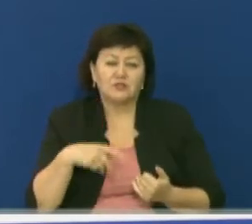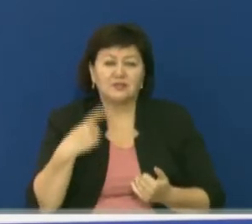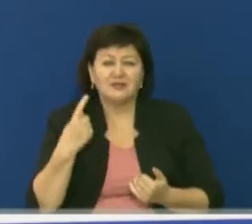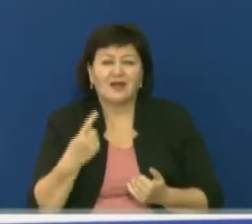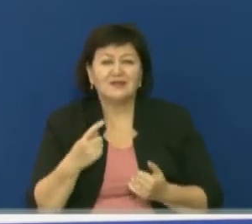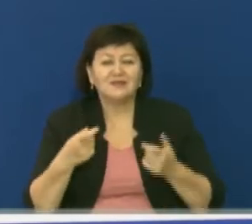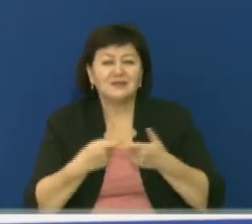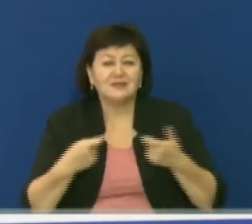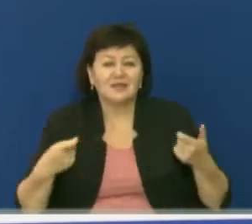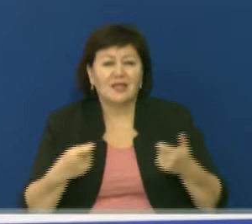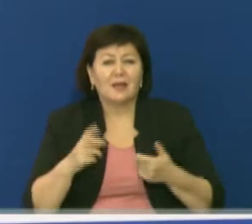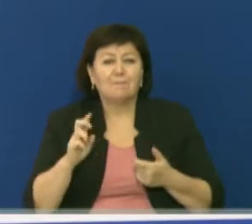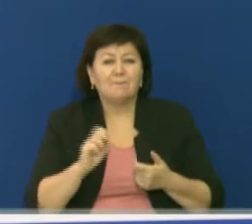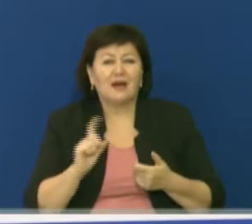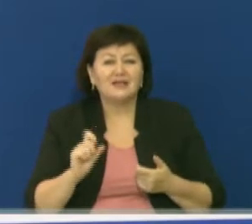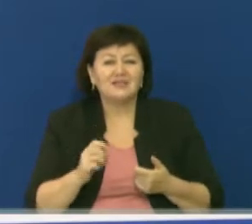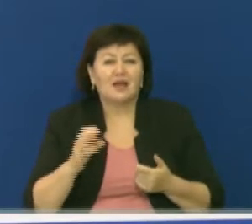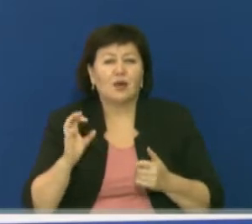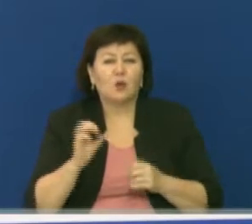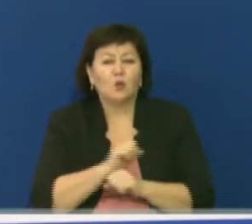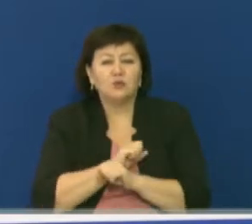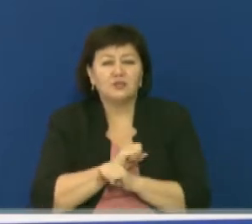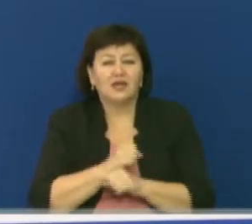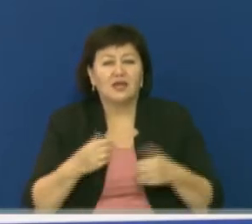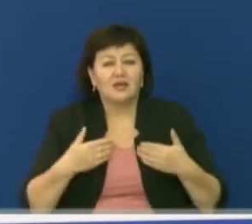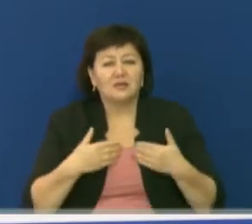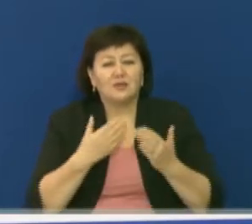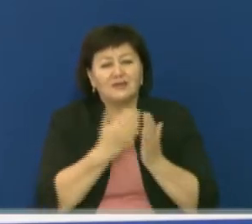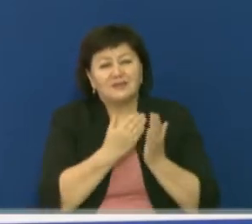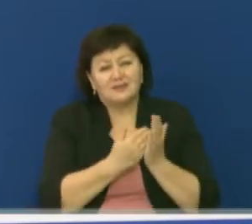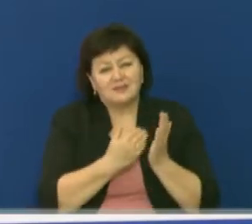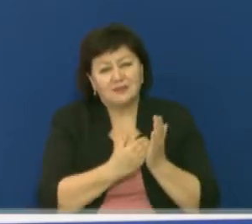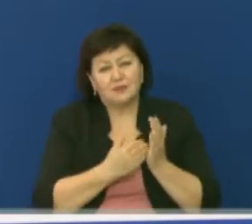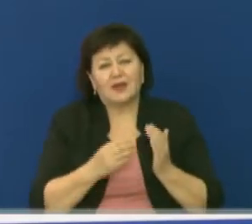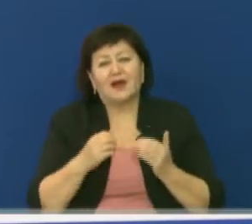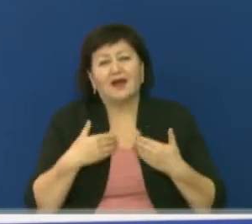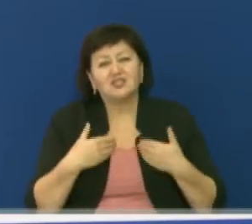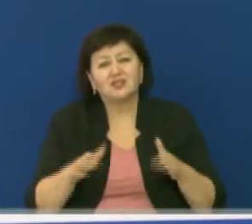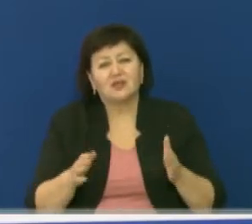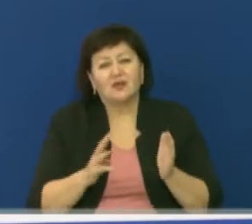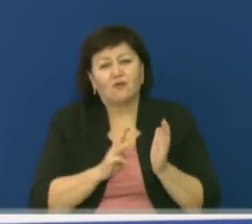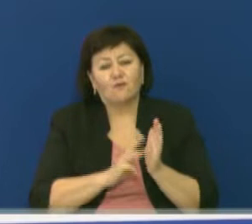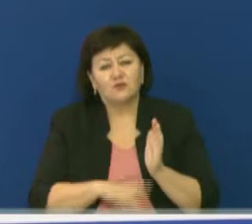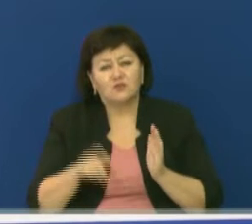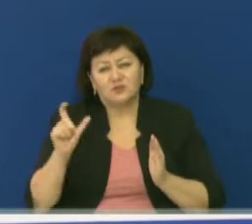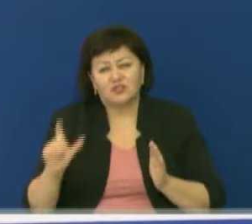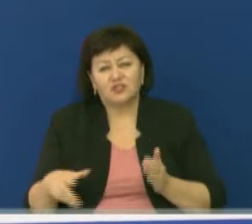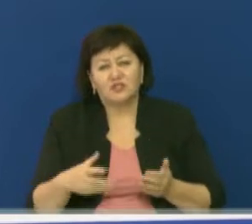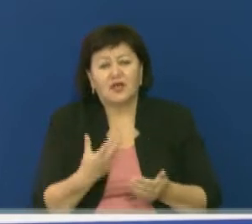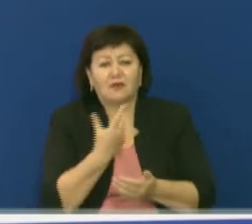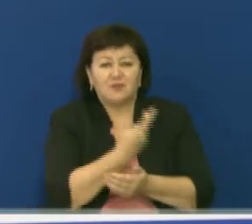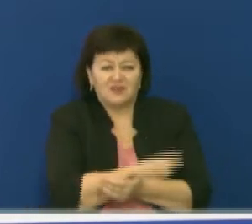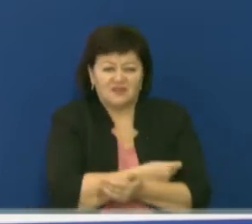базы отдыха, 94 из них в системе АШИК. Из 900 сотрудников 80% уже получили прививку